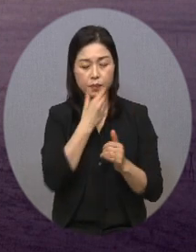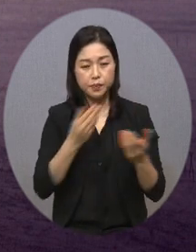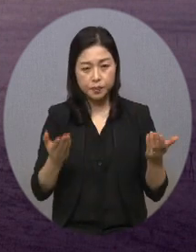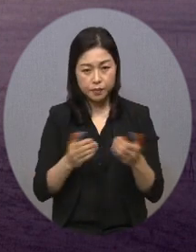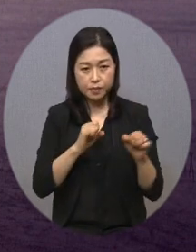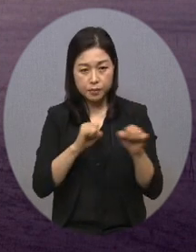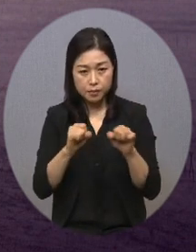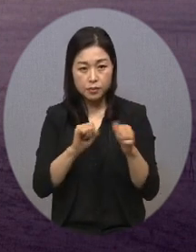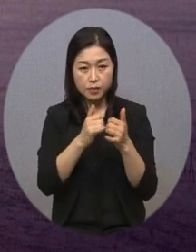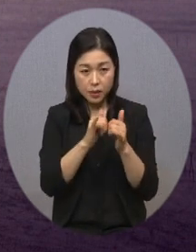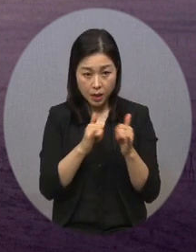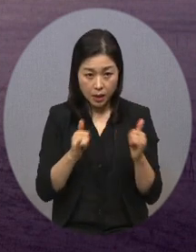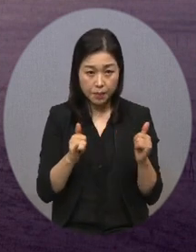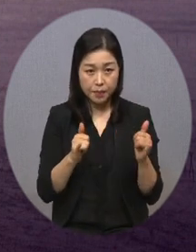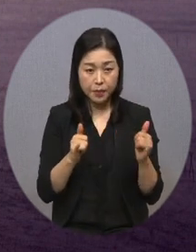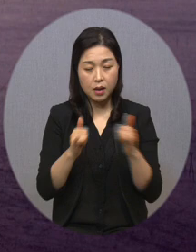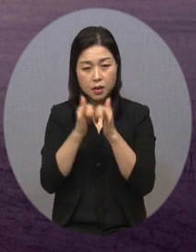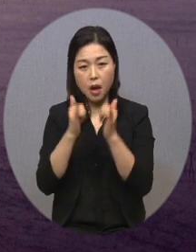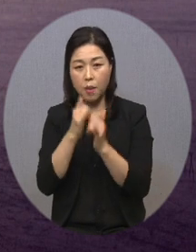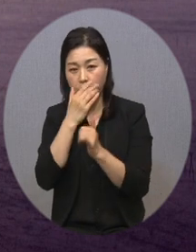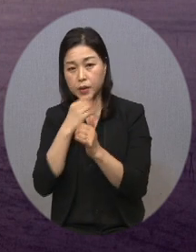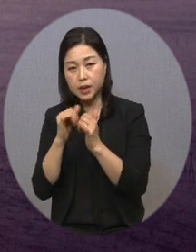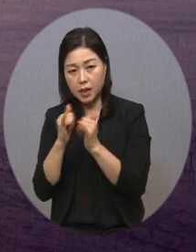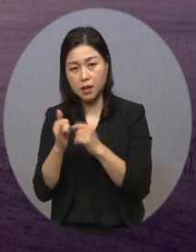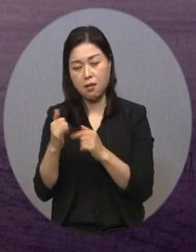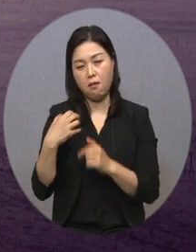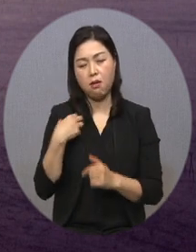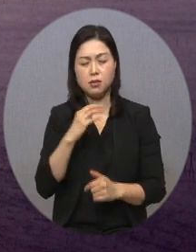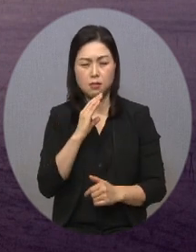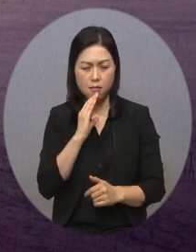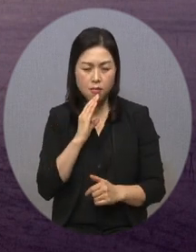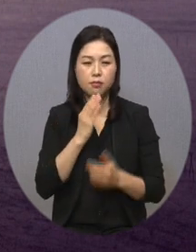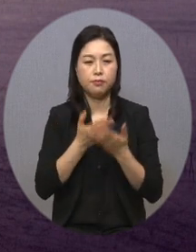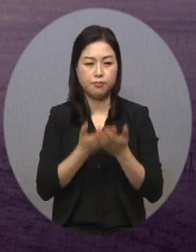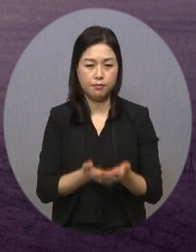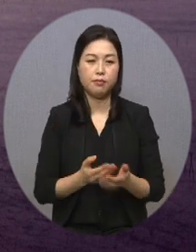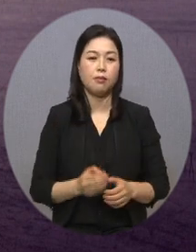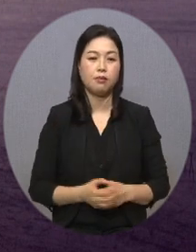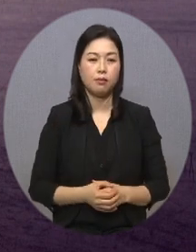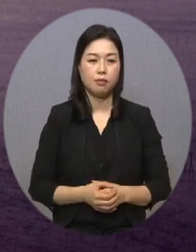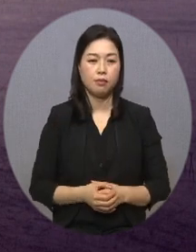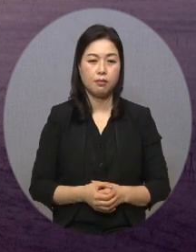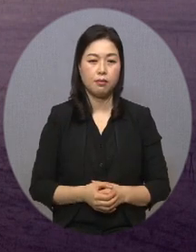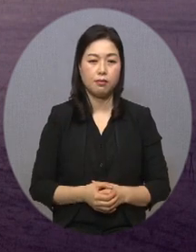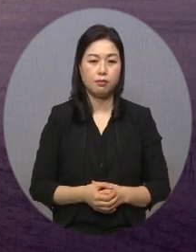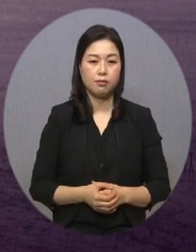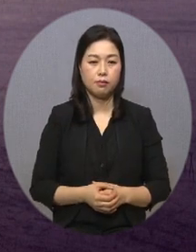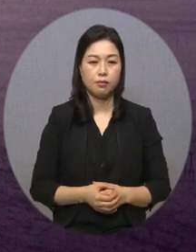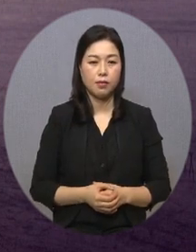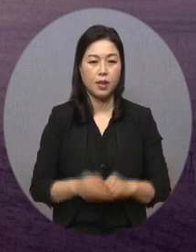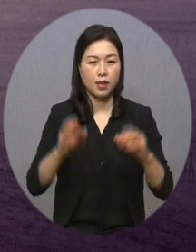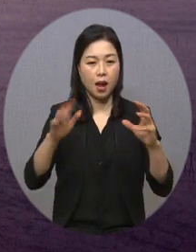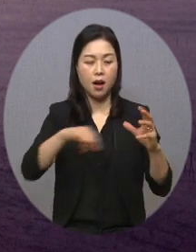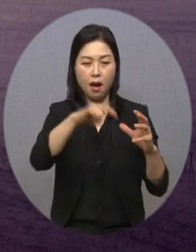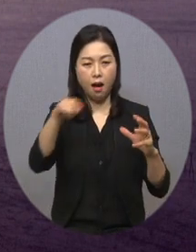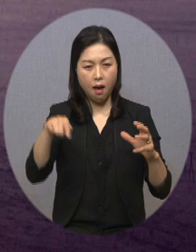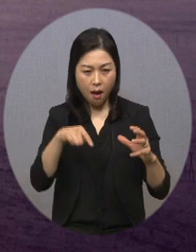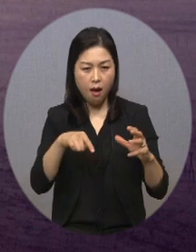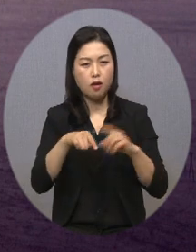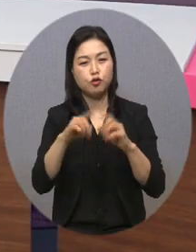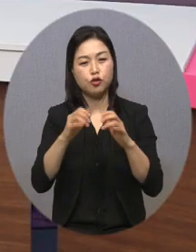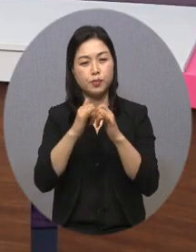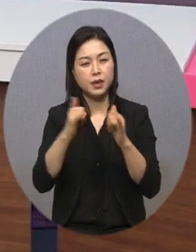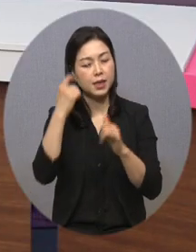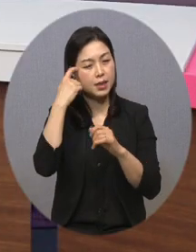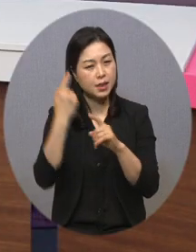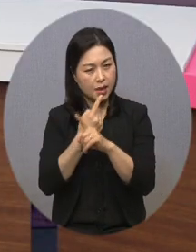종사자 혹은 사회복지사들의 역할이 절대적이지 않겠습니까? 그런 측면에서 우리 전체적인 국민의 인식